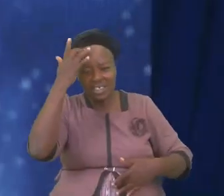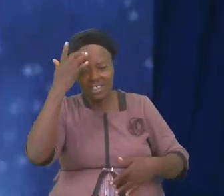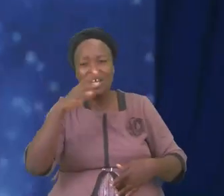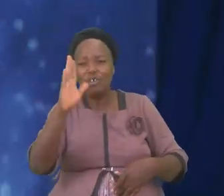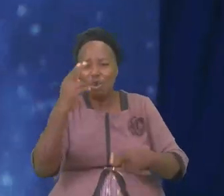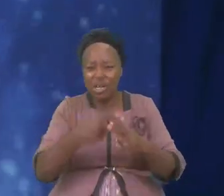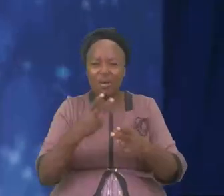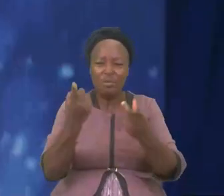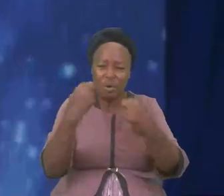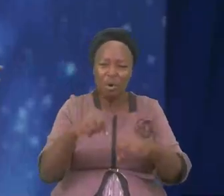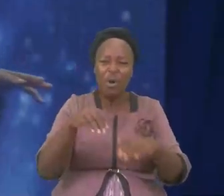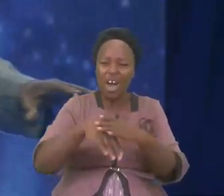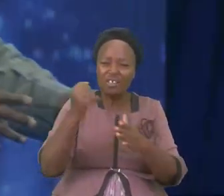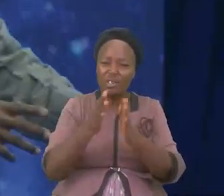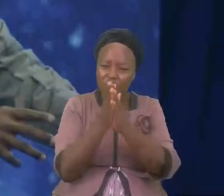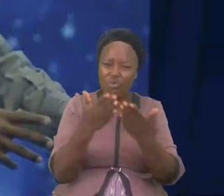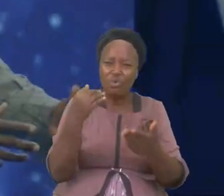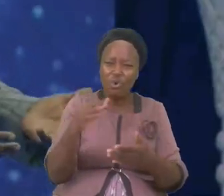Et ton nom quittera